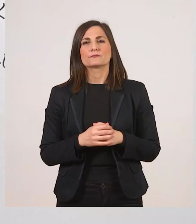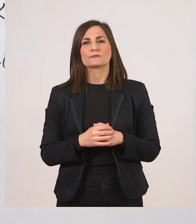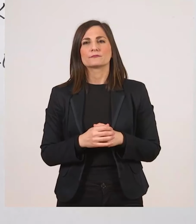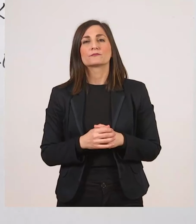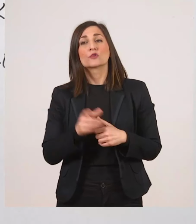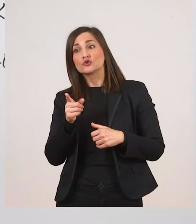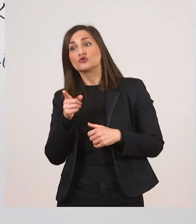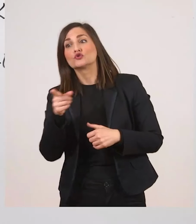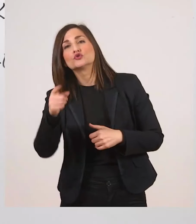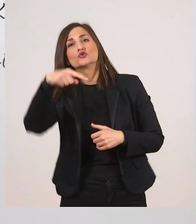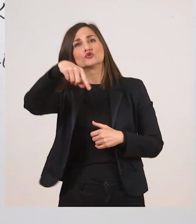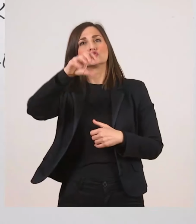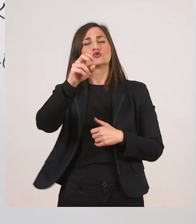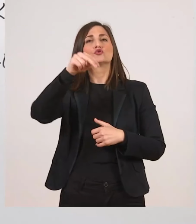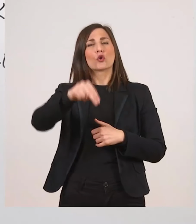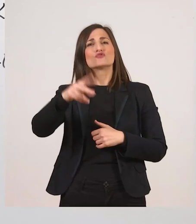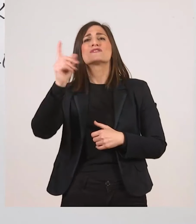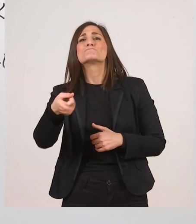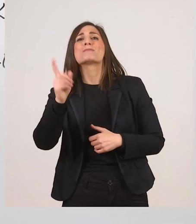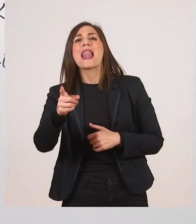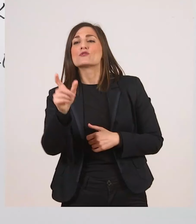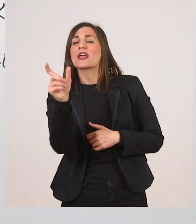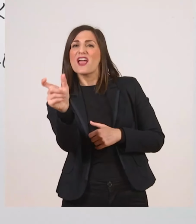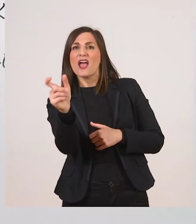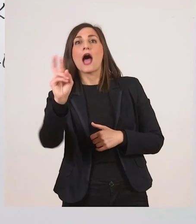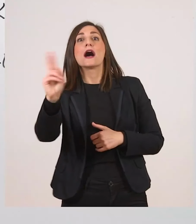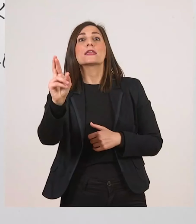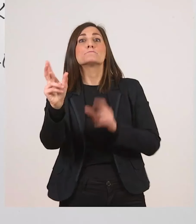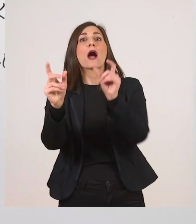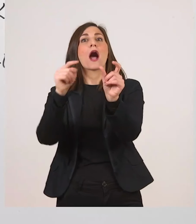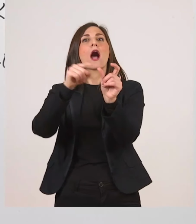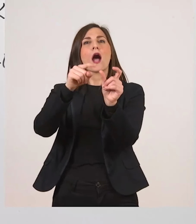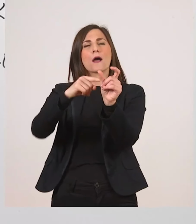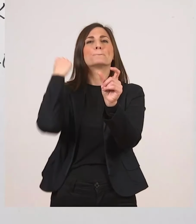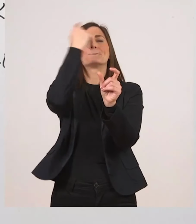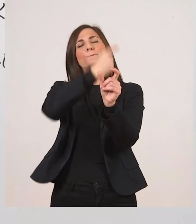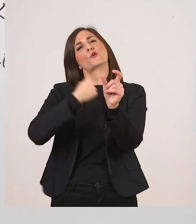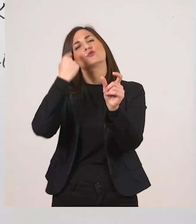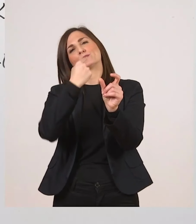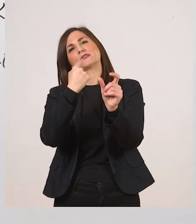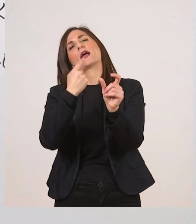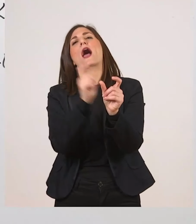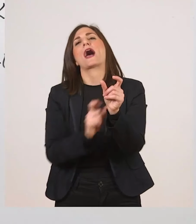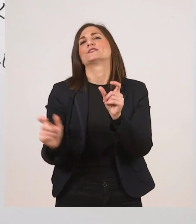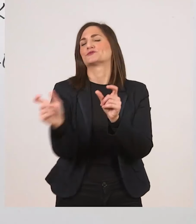Τον μάλλονε βρίσκεται δίπλα σε ρήμα, άρα είναι προσωπική αντωνυμία. Πολύ ωραία.